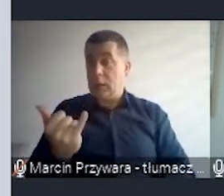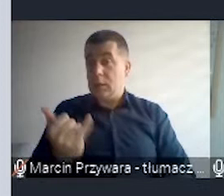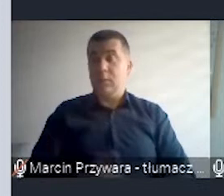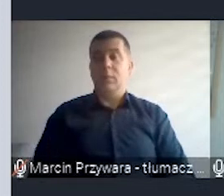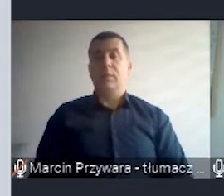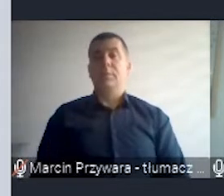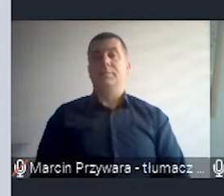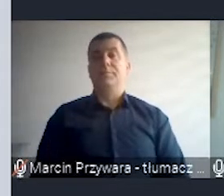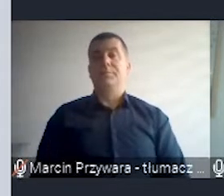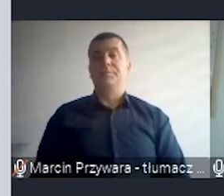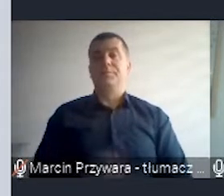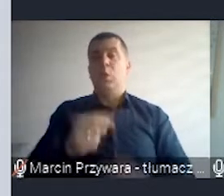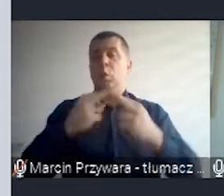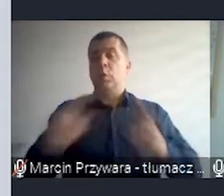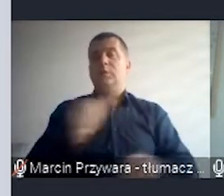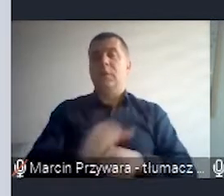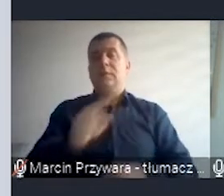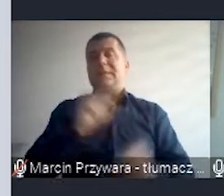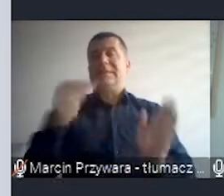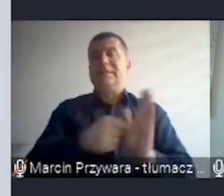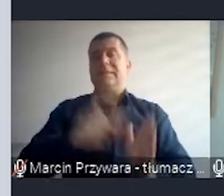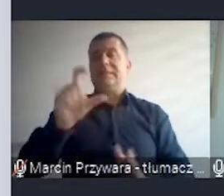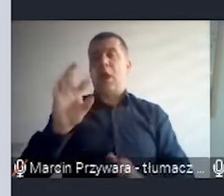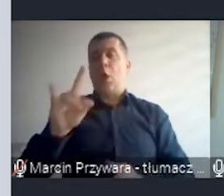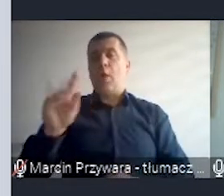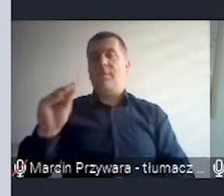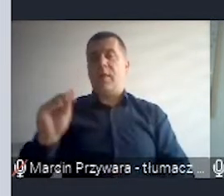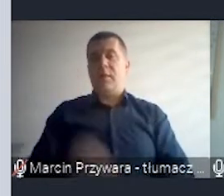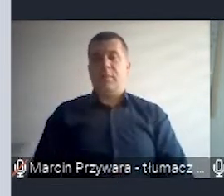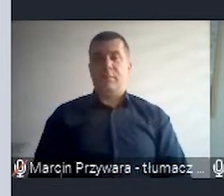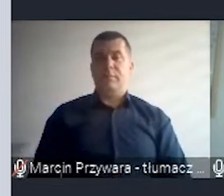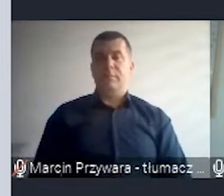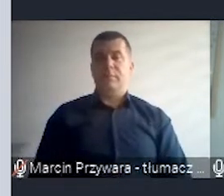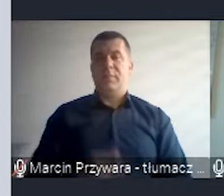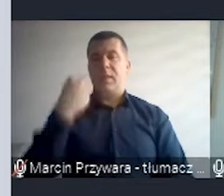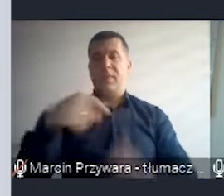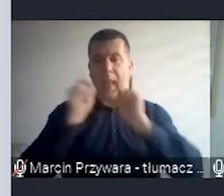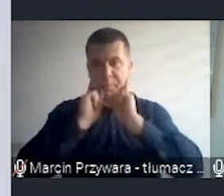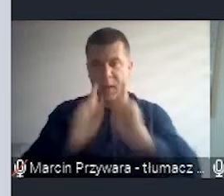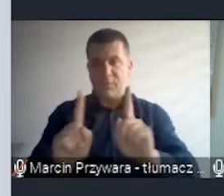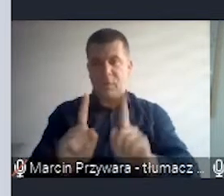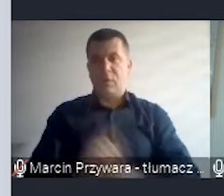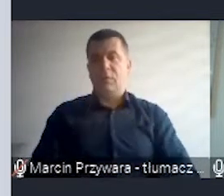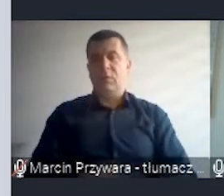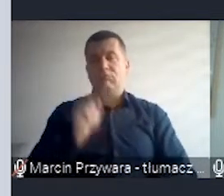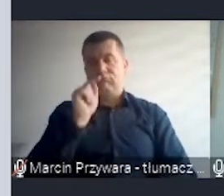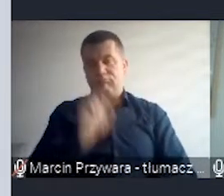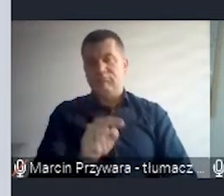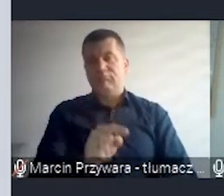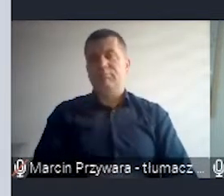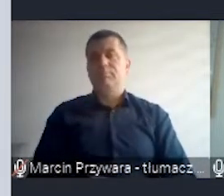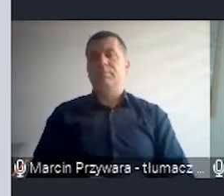tym, że jest celowe. Czyli nieprawidłowość sama z